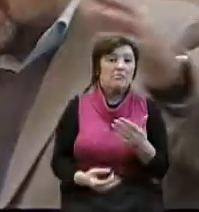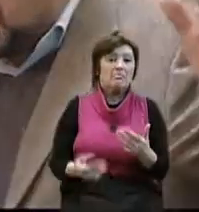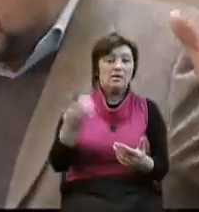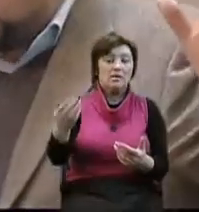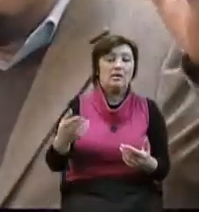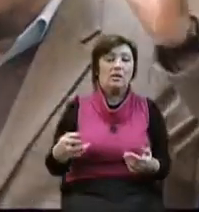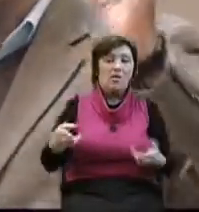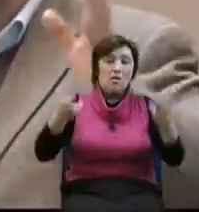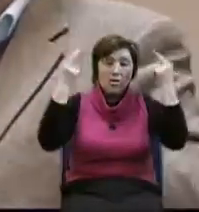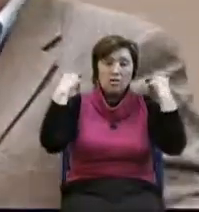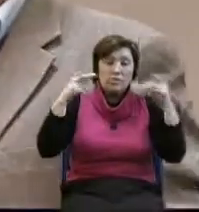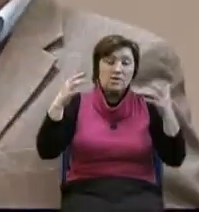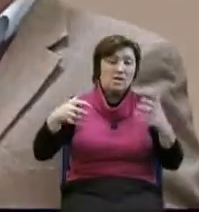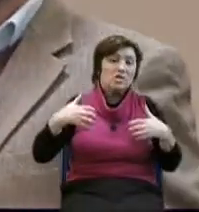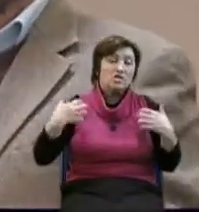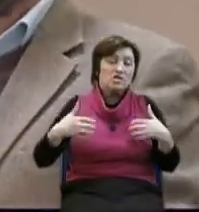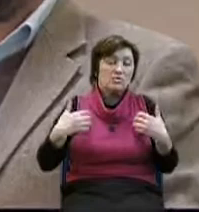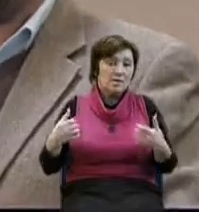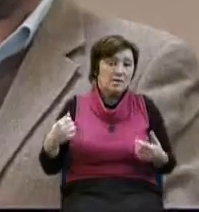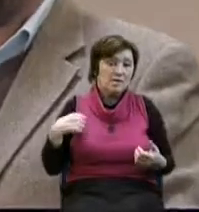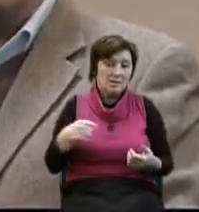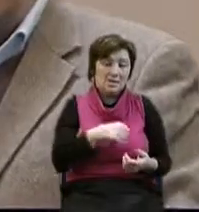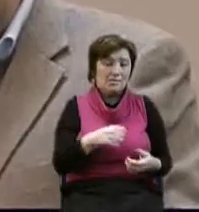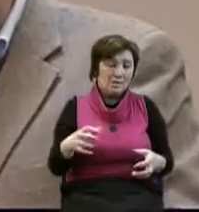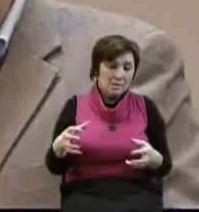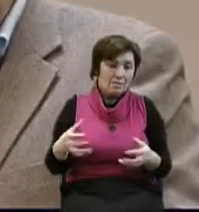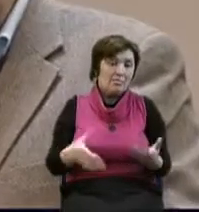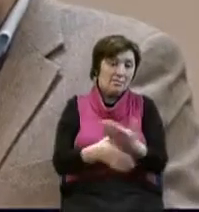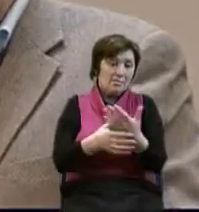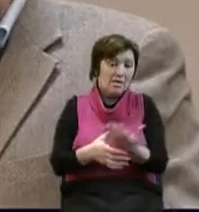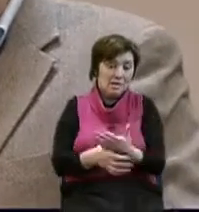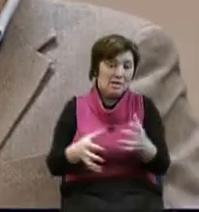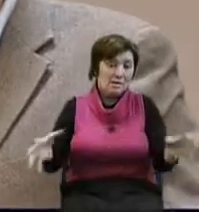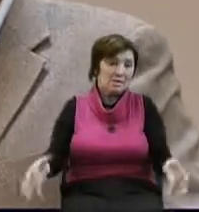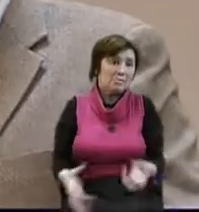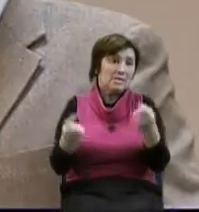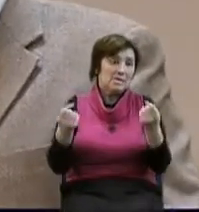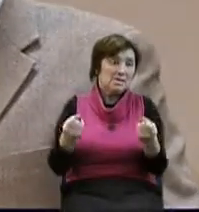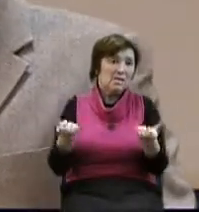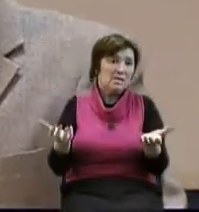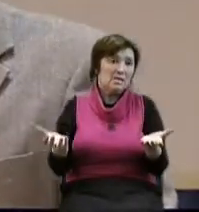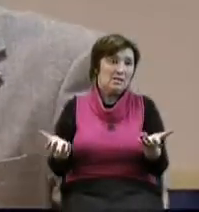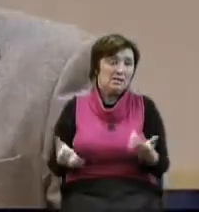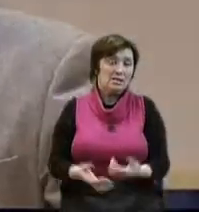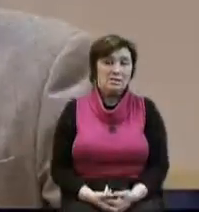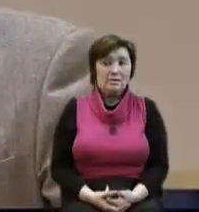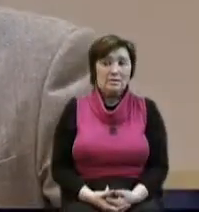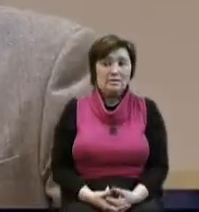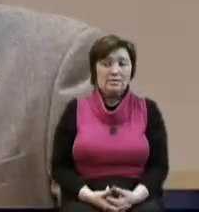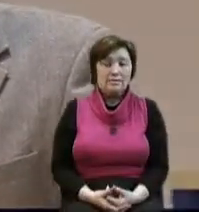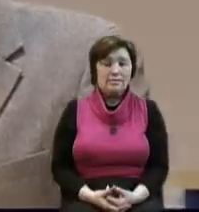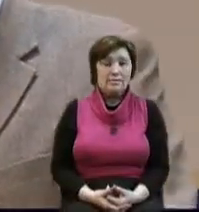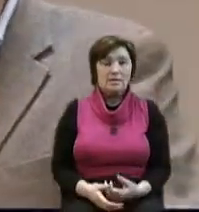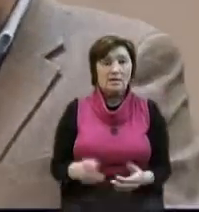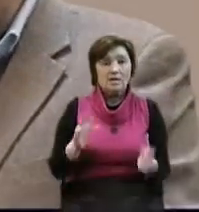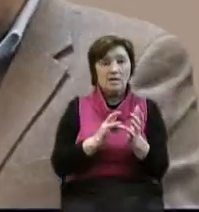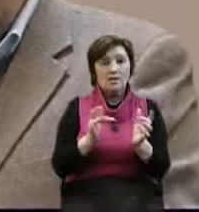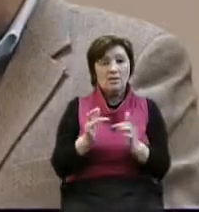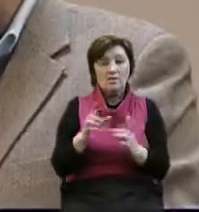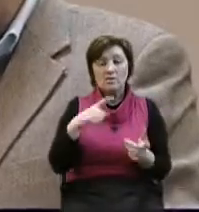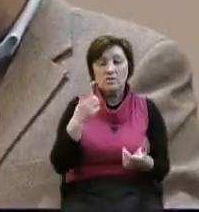большинство из них, возможно, не все, но все-таки оказывали помощь. И Иисус говорит, сколько же